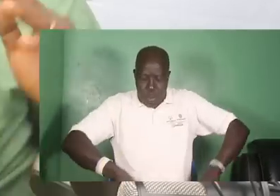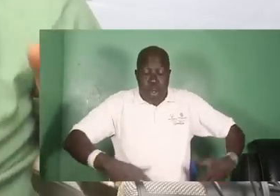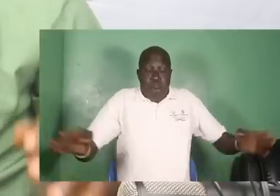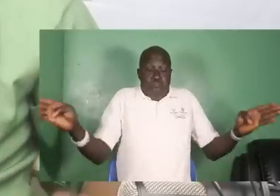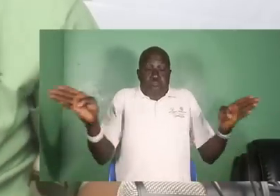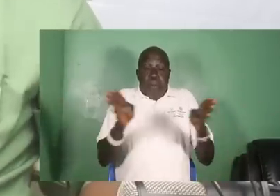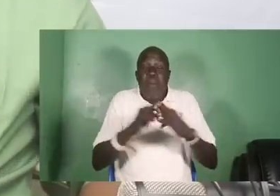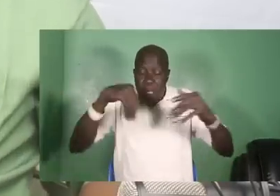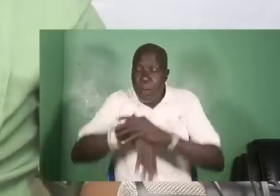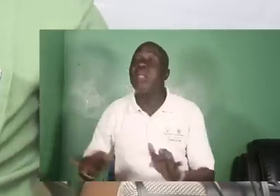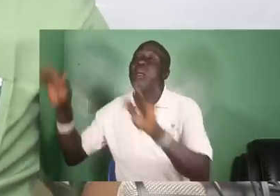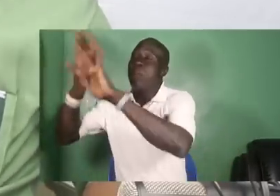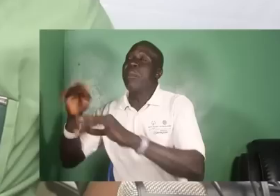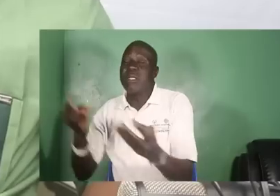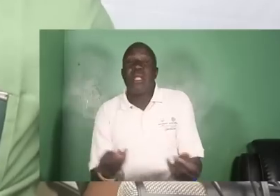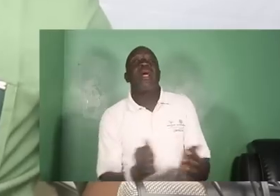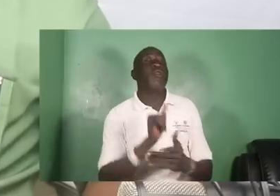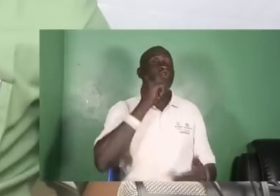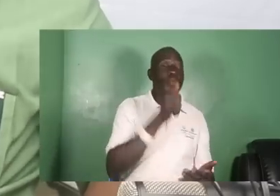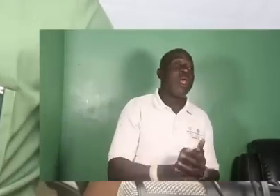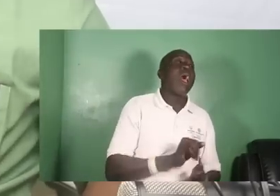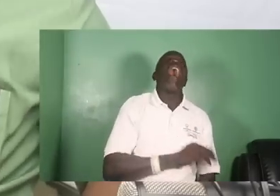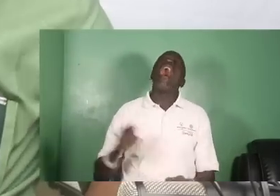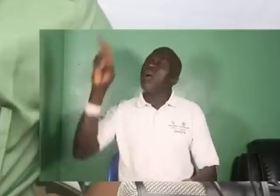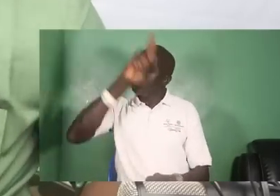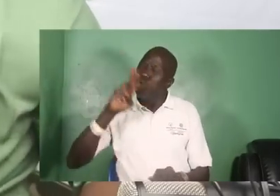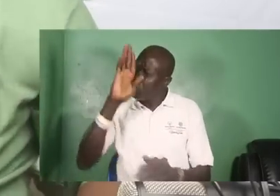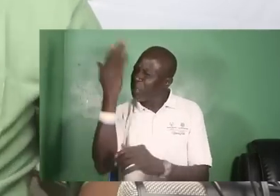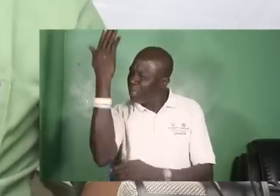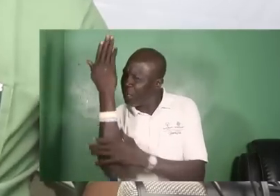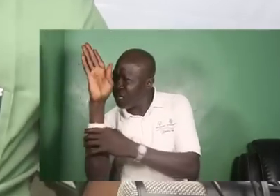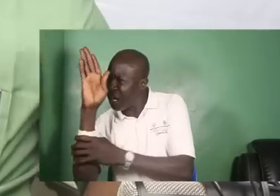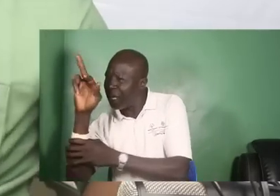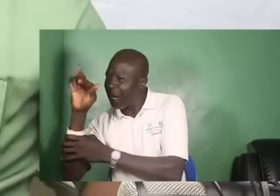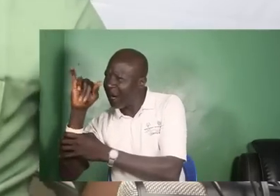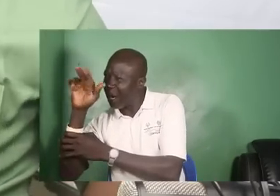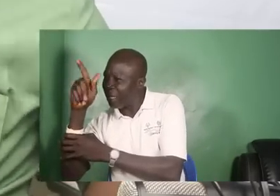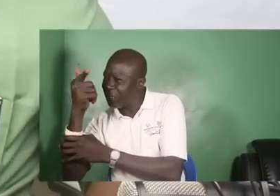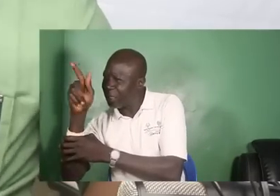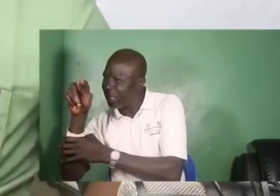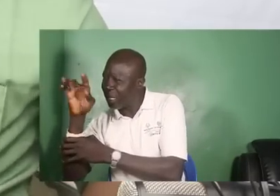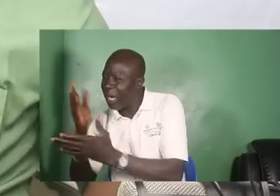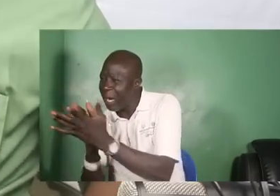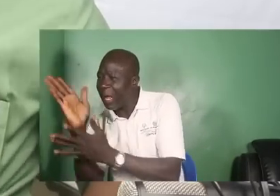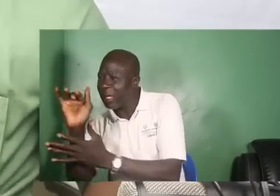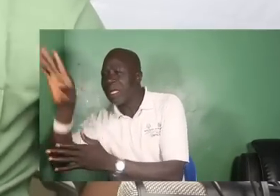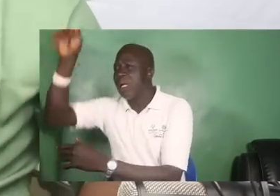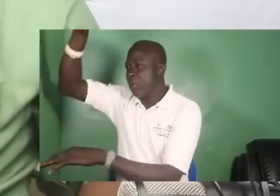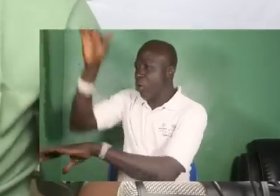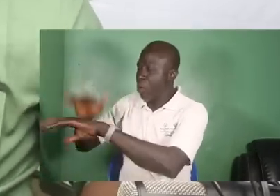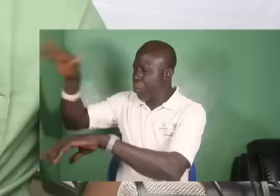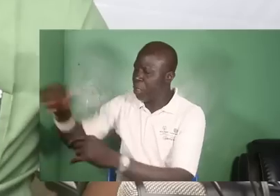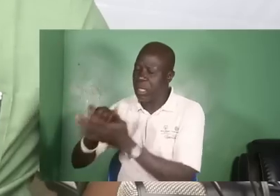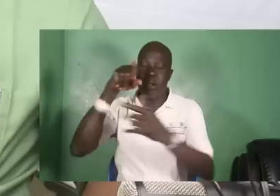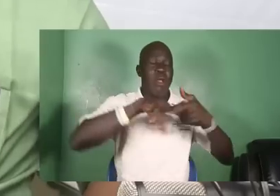àánú lọ́la. All the people that meet me on my friend. Màá gbé ọwọ́ ọ̀tún yẹn lé yín. I will lay that right hand on your head. Ìgbọ́wọ́lé àwọn àgbà tí òjọ́ máa yóò mọ̀ wí.